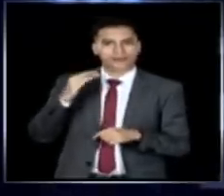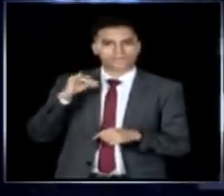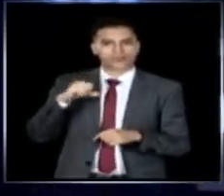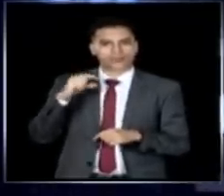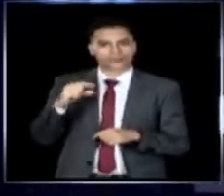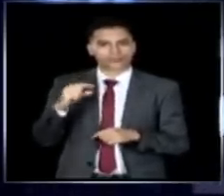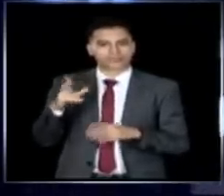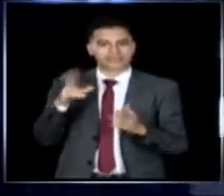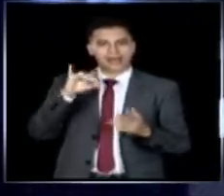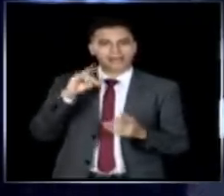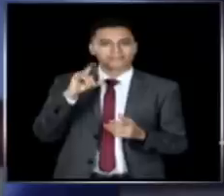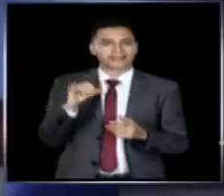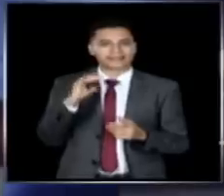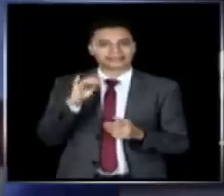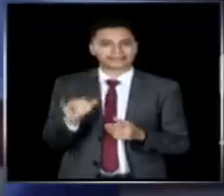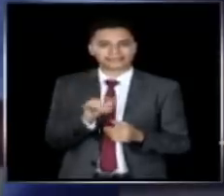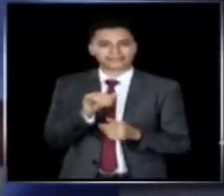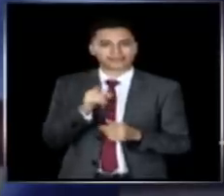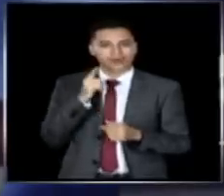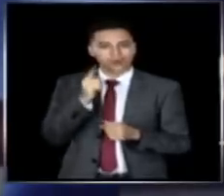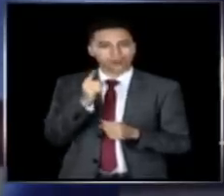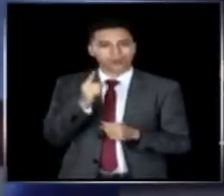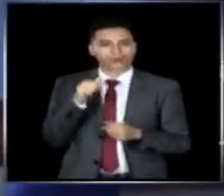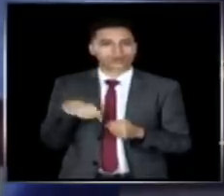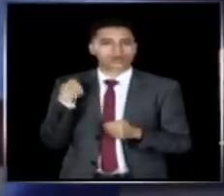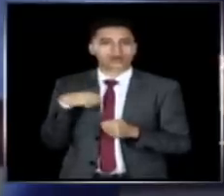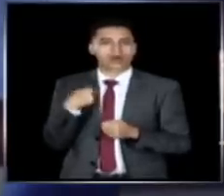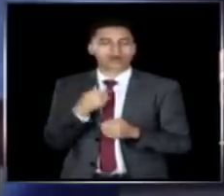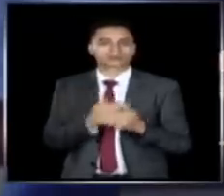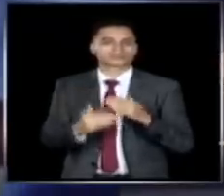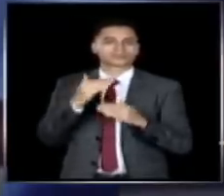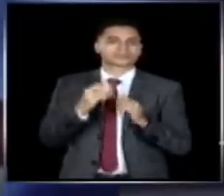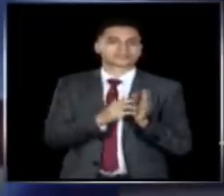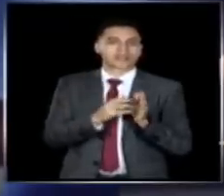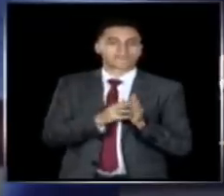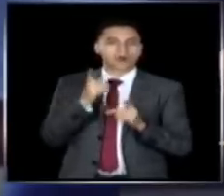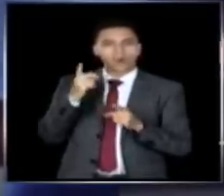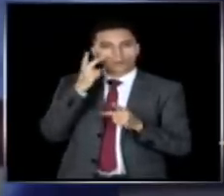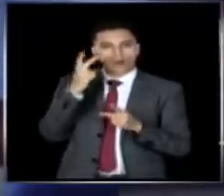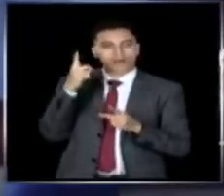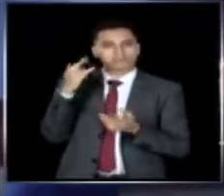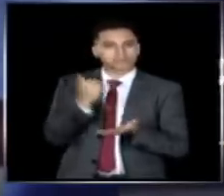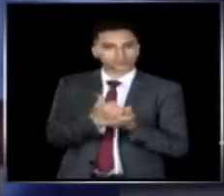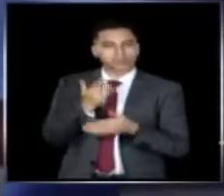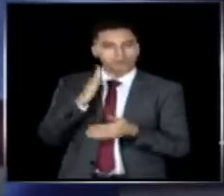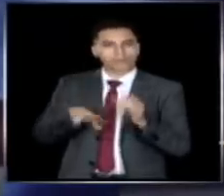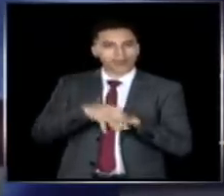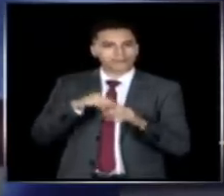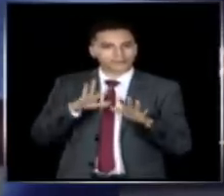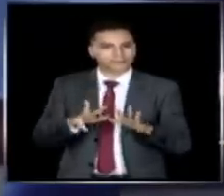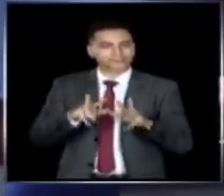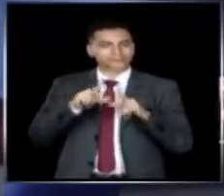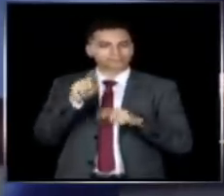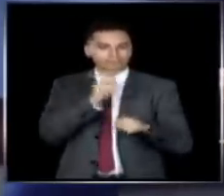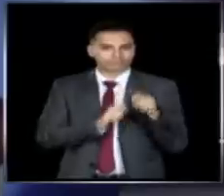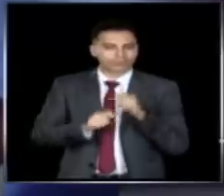يعني بيبقى في إيده إن هو يطور وإن هو يصلح وإن هو يضيف حاجات جديدة وإن هو يسعى في تطوير جامد. حسيت ان انا عايز